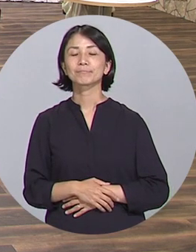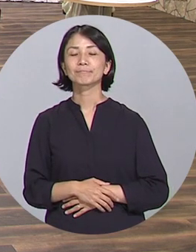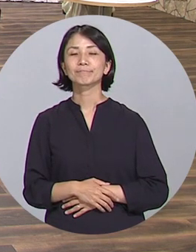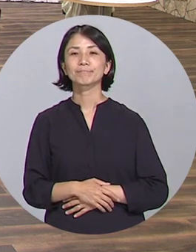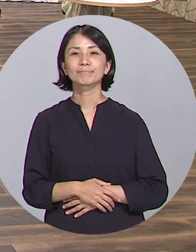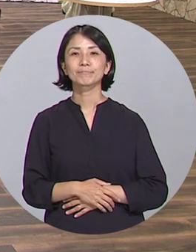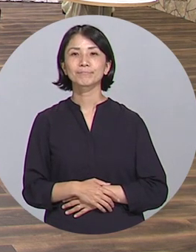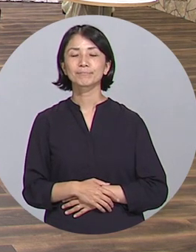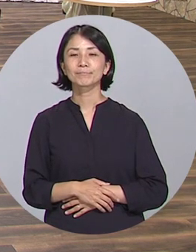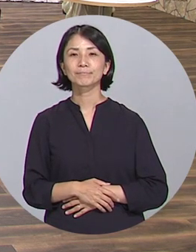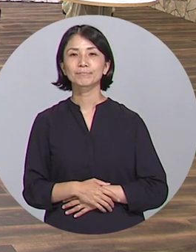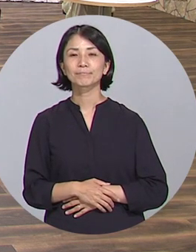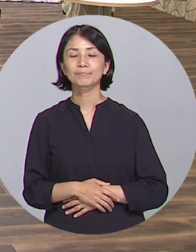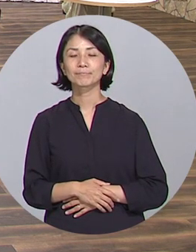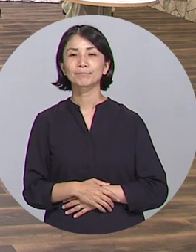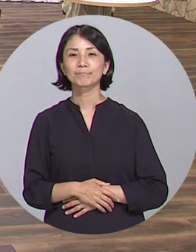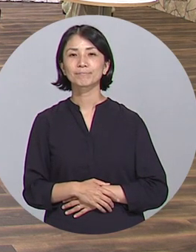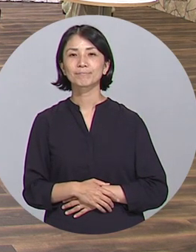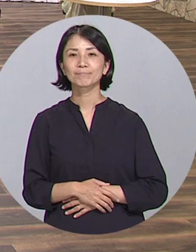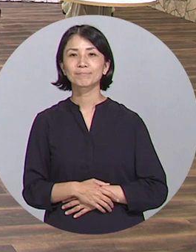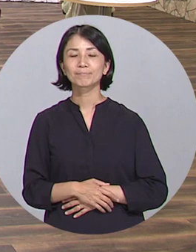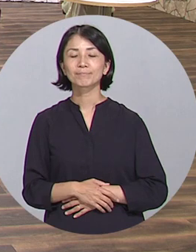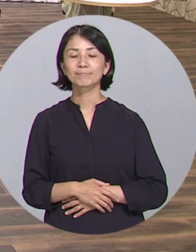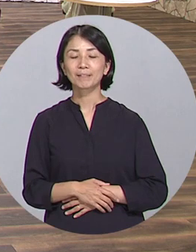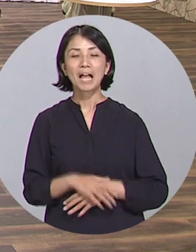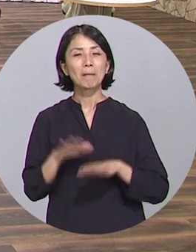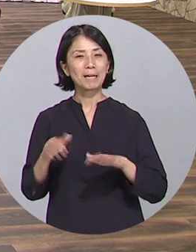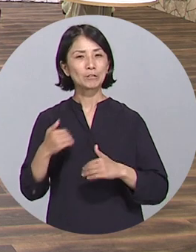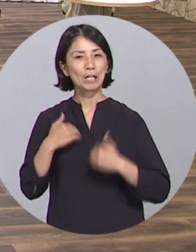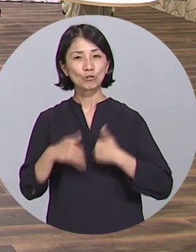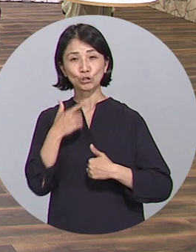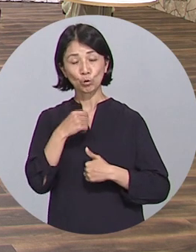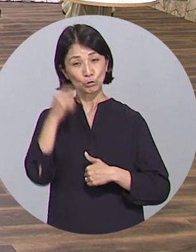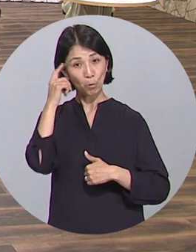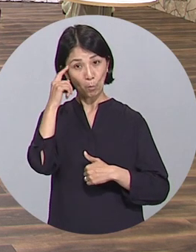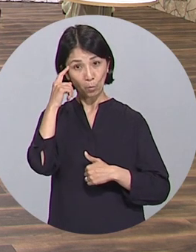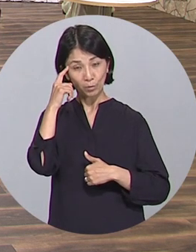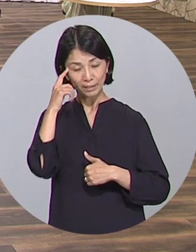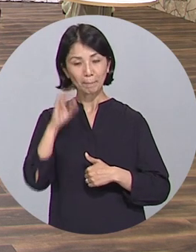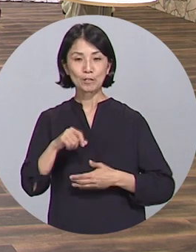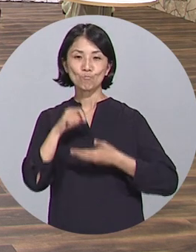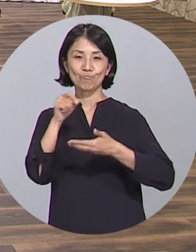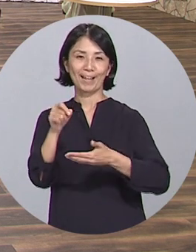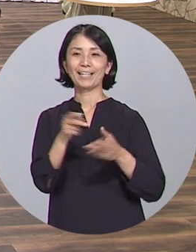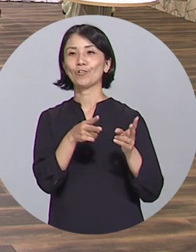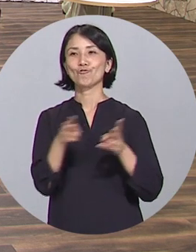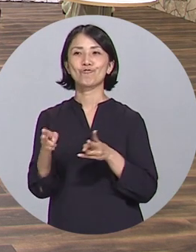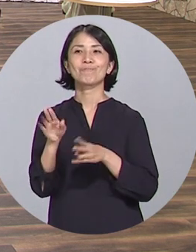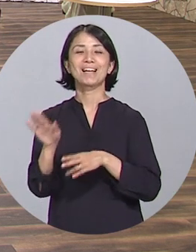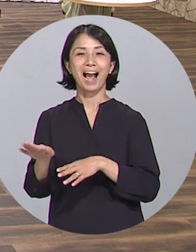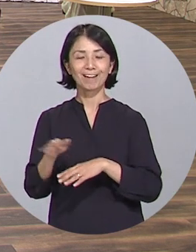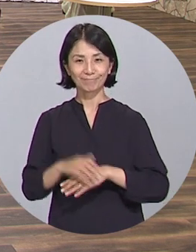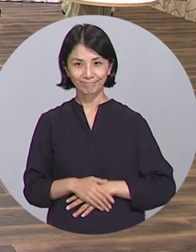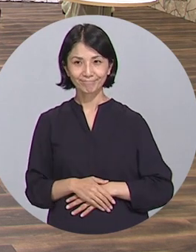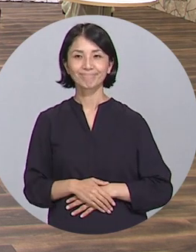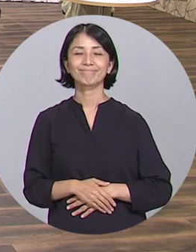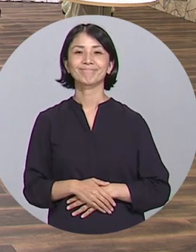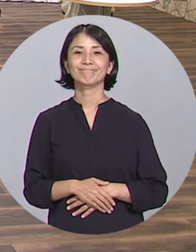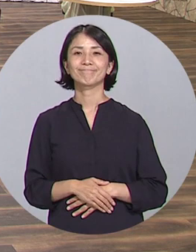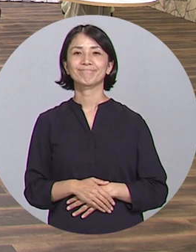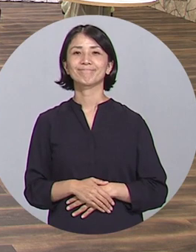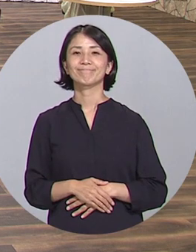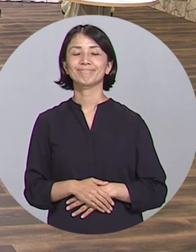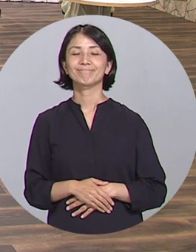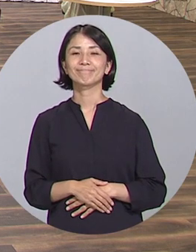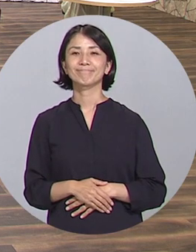さんにも塩あんびんのアレンジも楽しんでいただきたいということで、今回番組の視聴者プレゼントに田中屋さんの塩あんびんをご